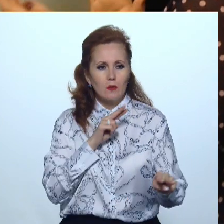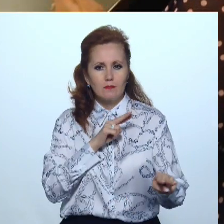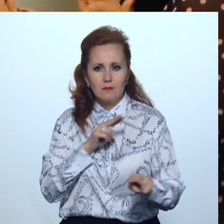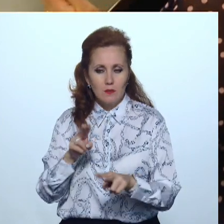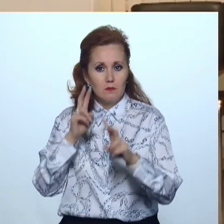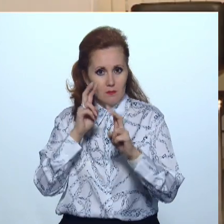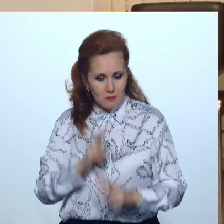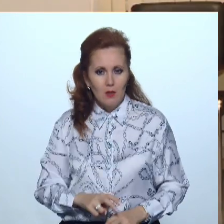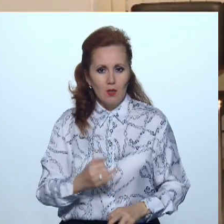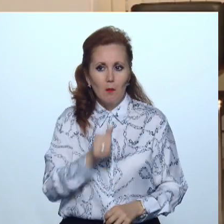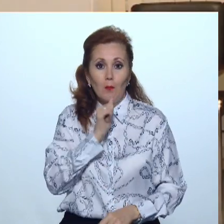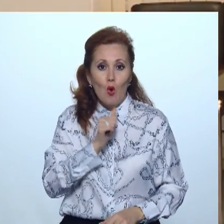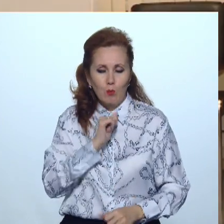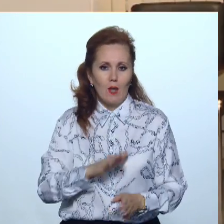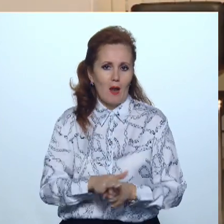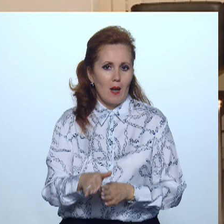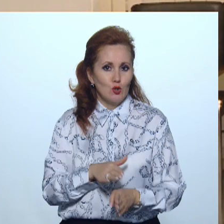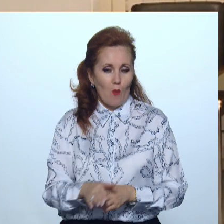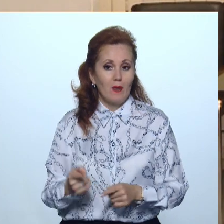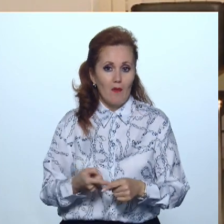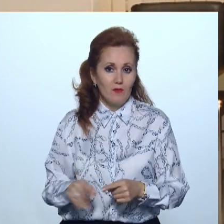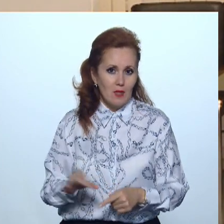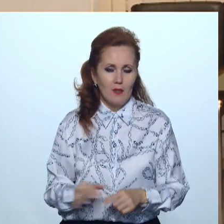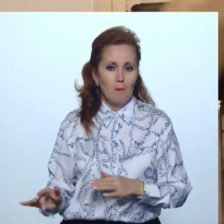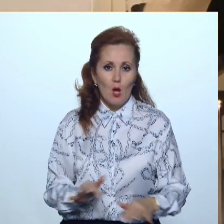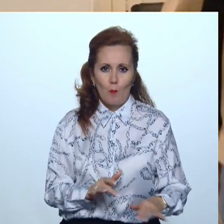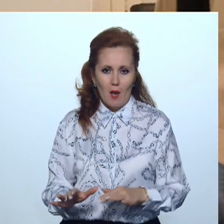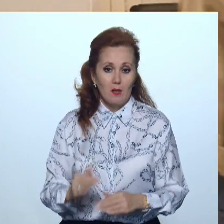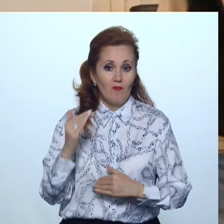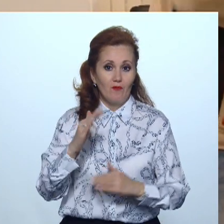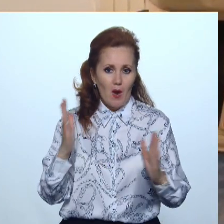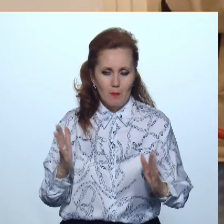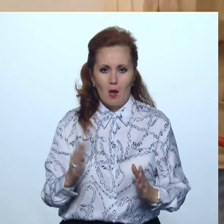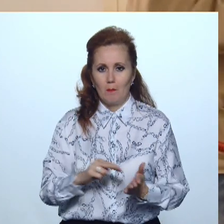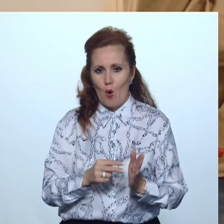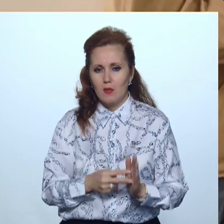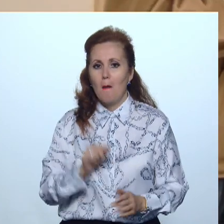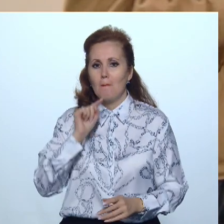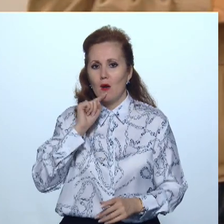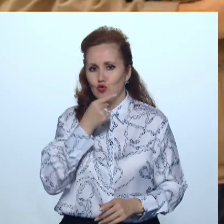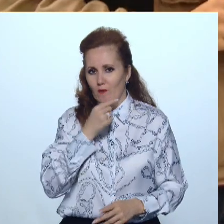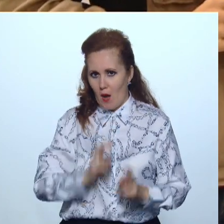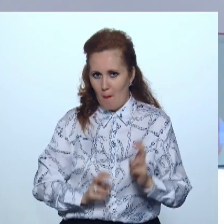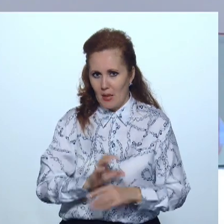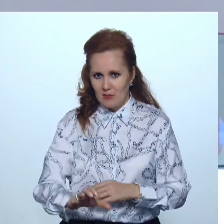Федерального центра компетенций и приступили к реализации мероприятий нацпроекта. Дмитрий Вороновнин, Василий Хохряков,